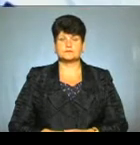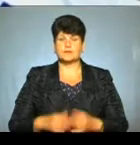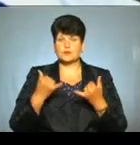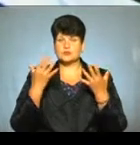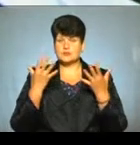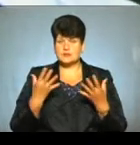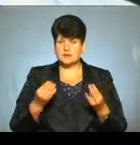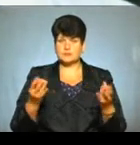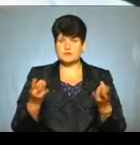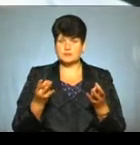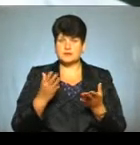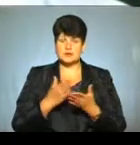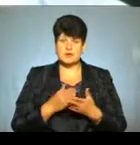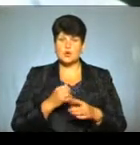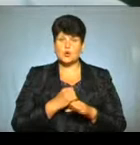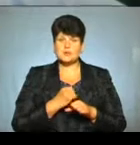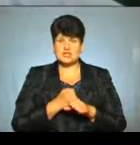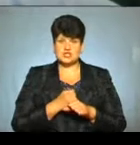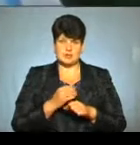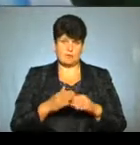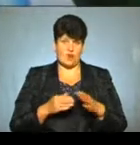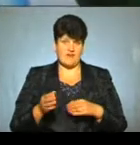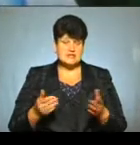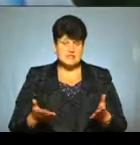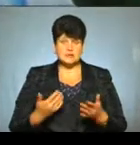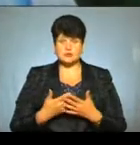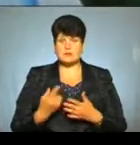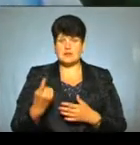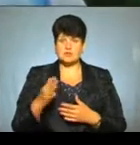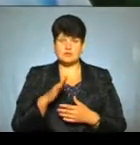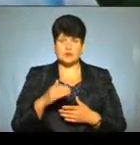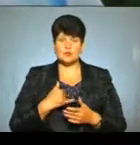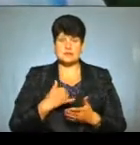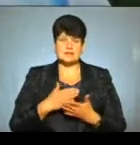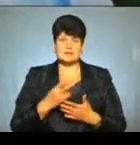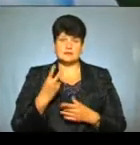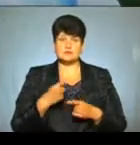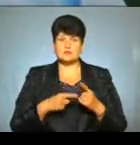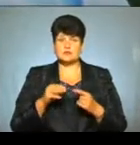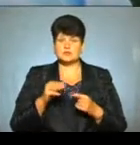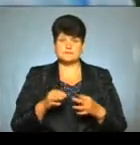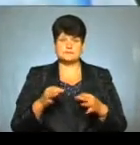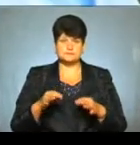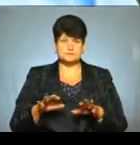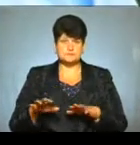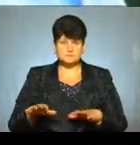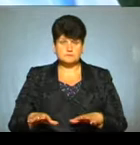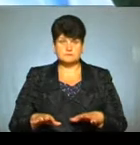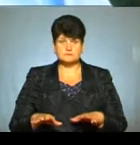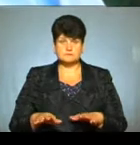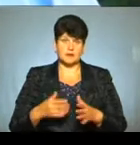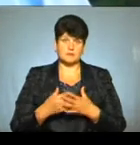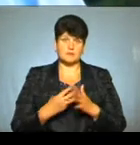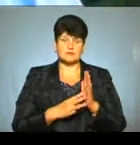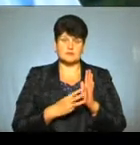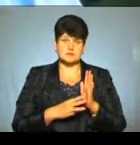На сьогоднішній день затребуваними є робітничі професії. Якщо на 1 вересня в нас є 2,5 тисячі вакансій, то біля